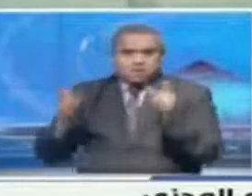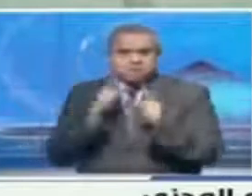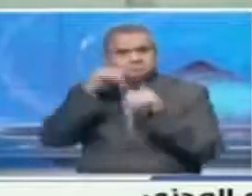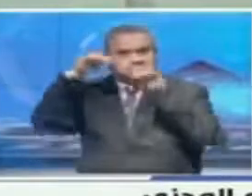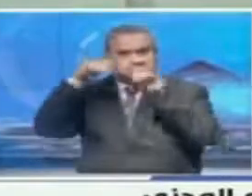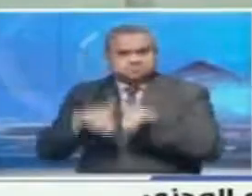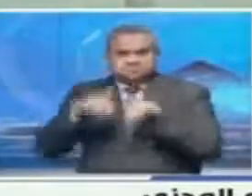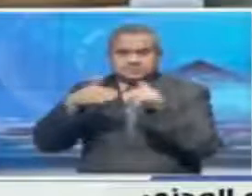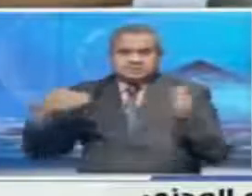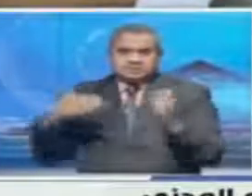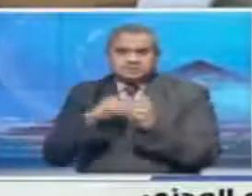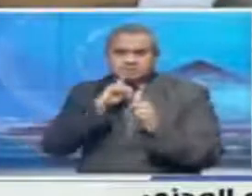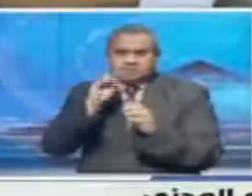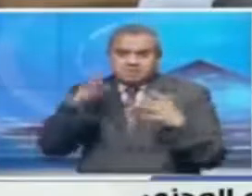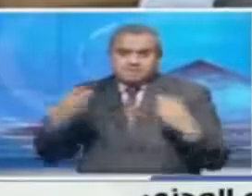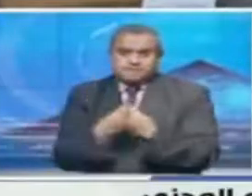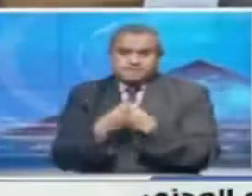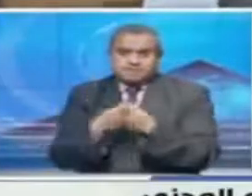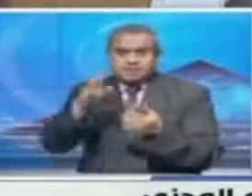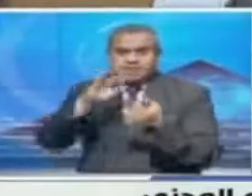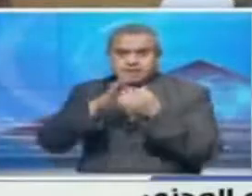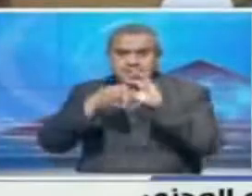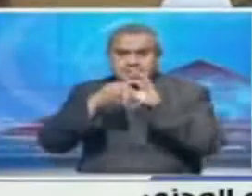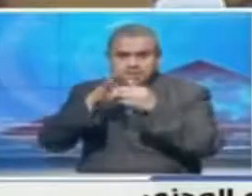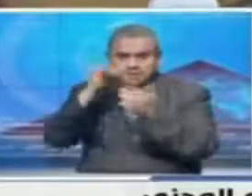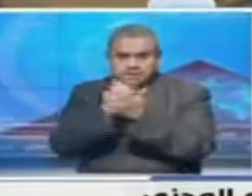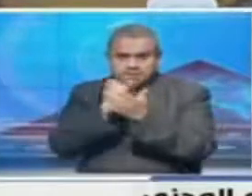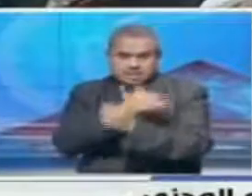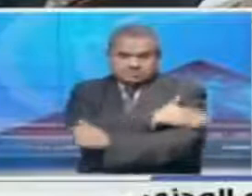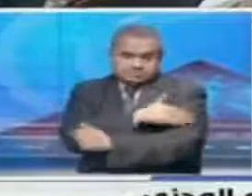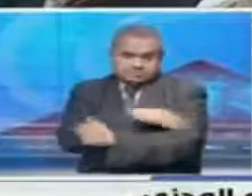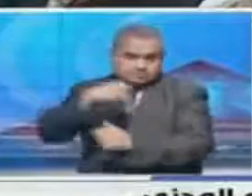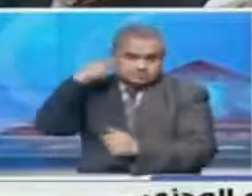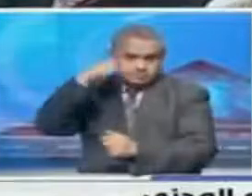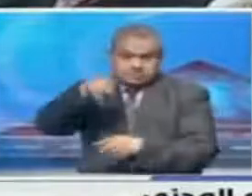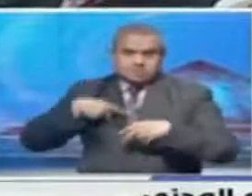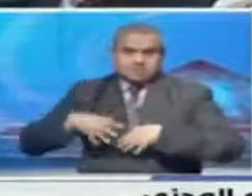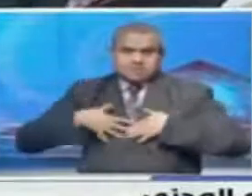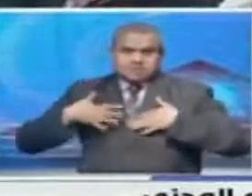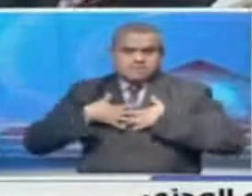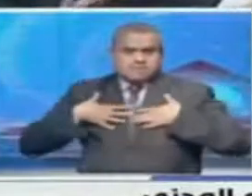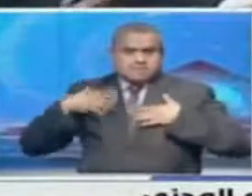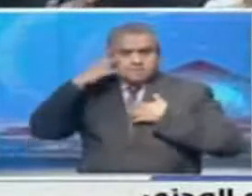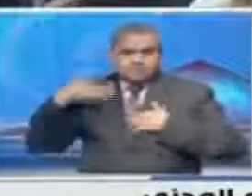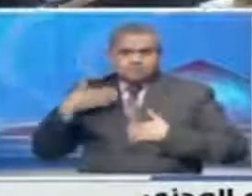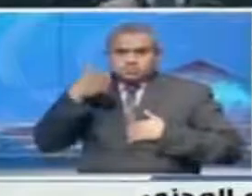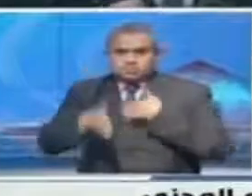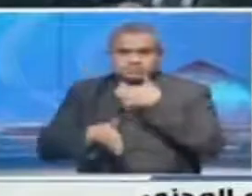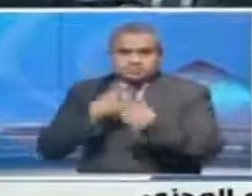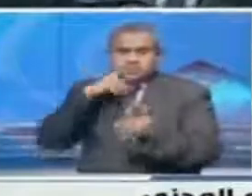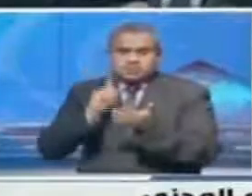بيؤدي للنتيجة المطلوبة. ممثلو المنظمات الاهلية عبروا عن سعادتهم بالمساهمة في تلك المسؤولية